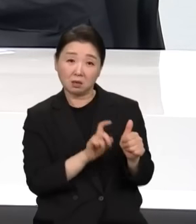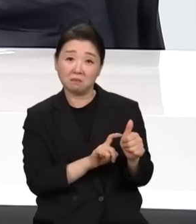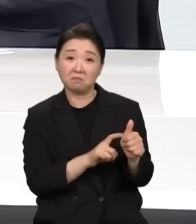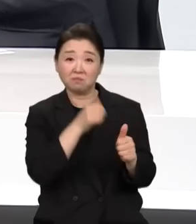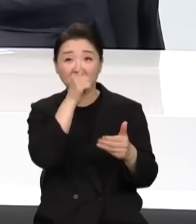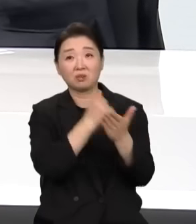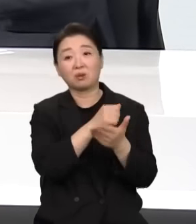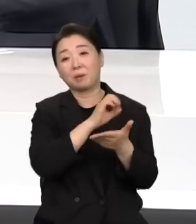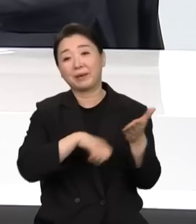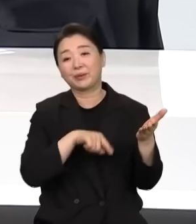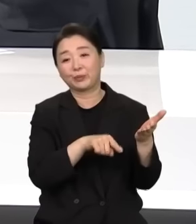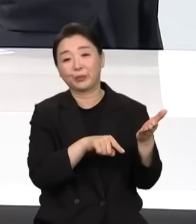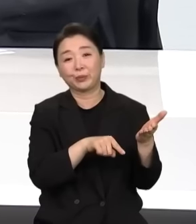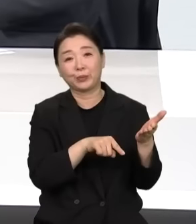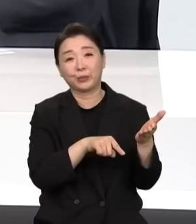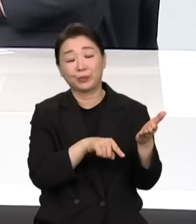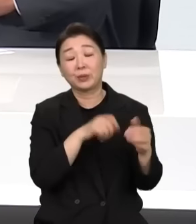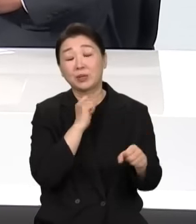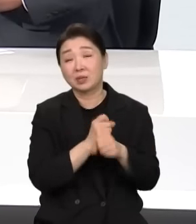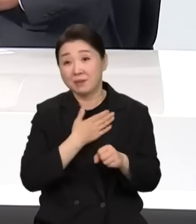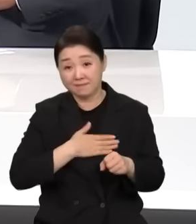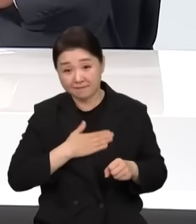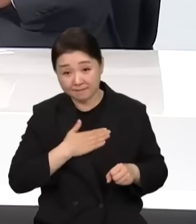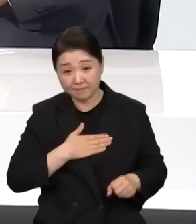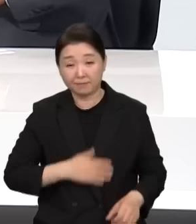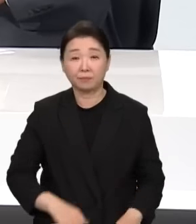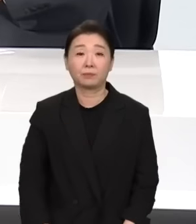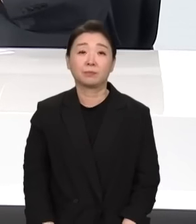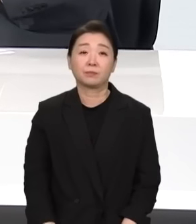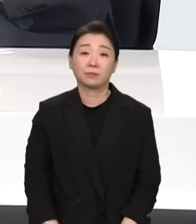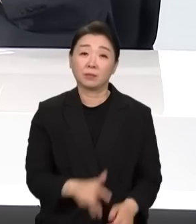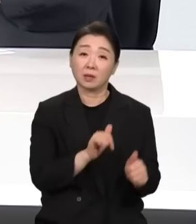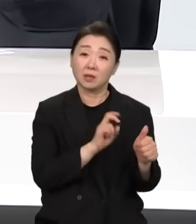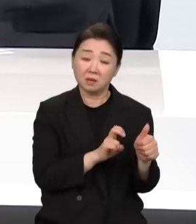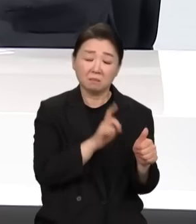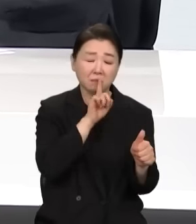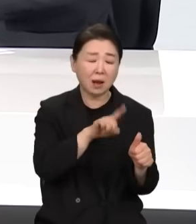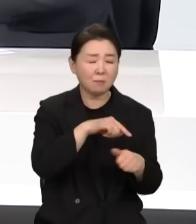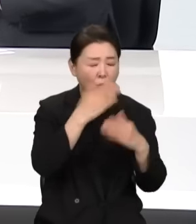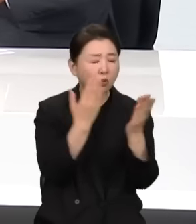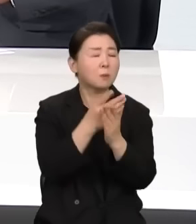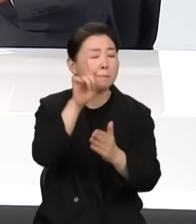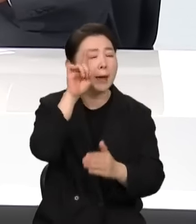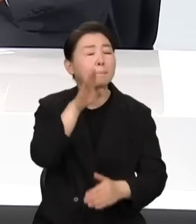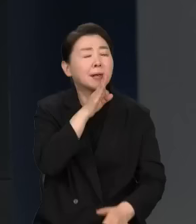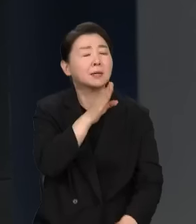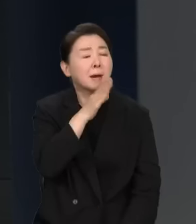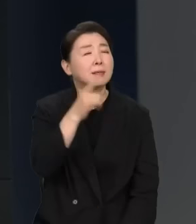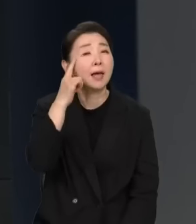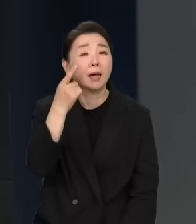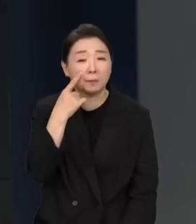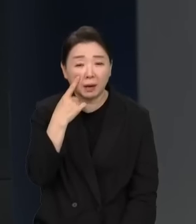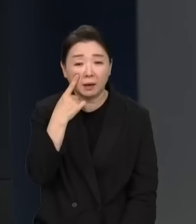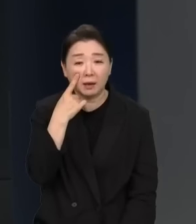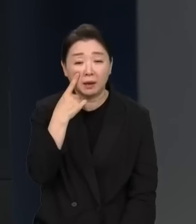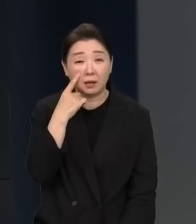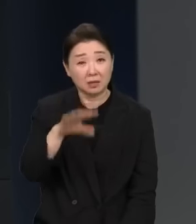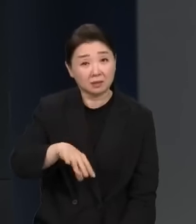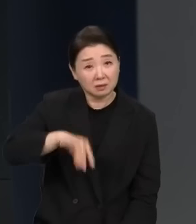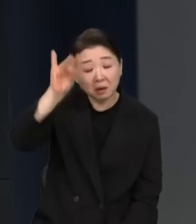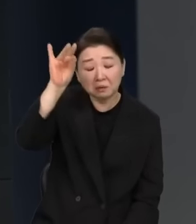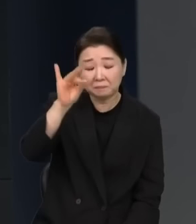혐의가 다이 사실도 이미 알려진 바가 있습니다 그니까 임전 사단장 말이 다 맞다 이렇게 가정을 하더라도 최초에 그